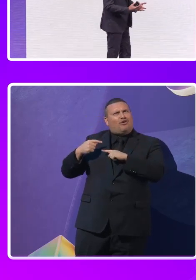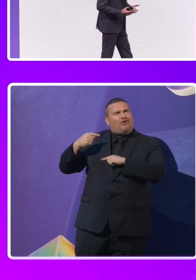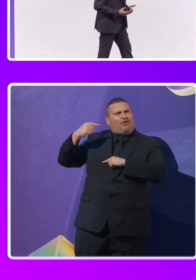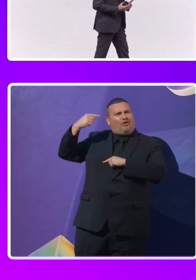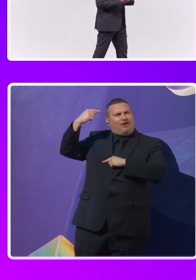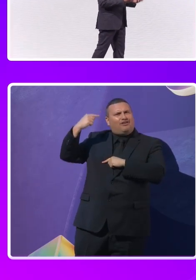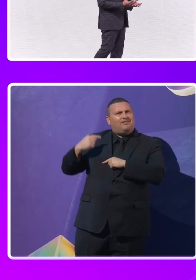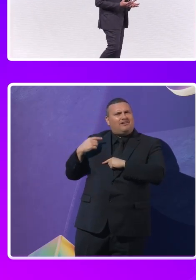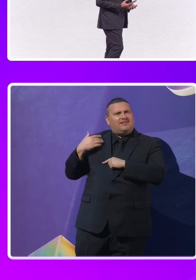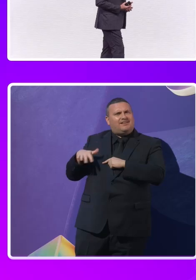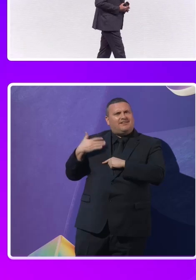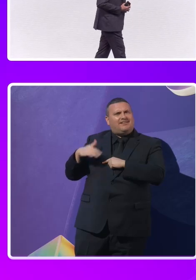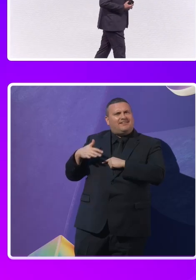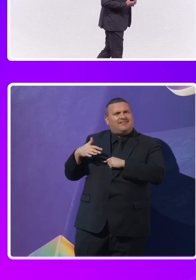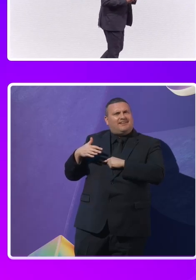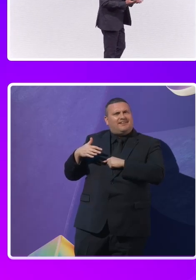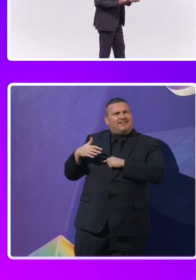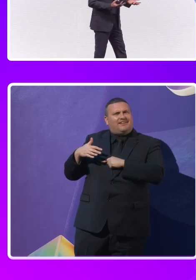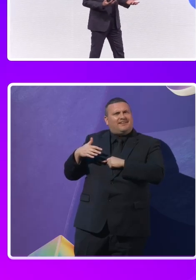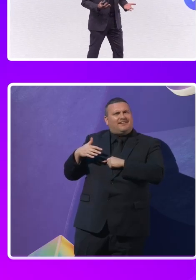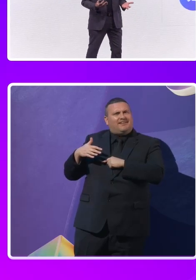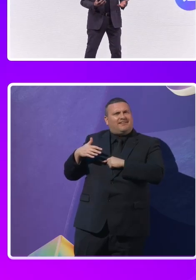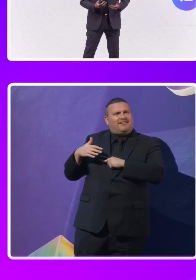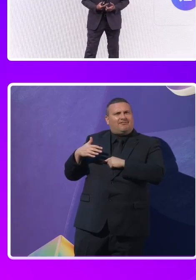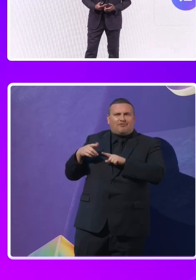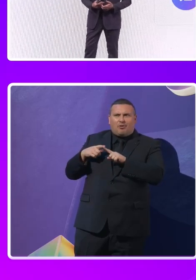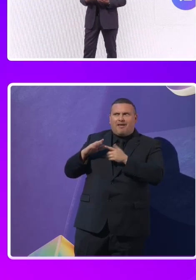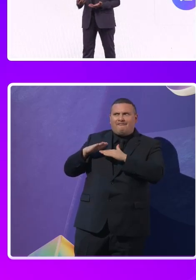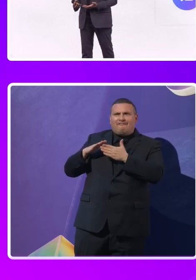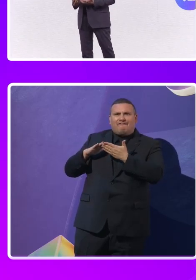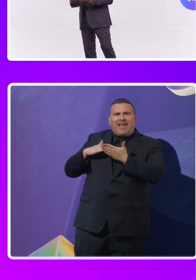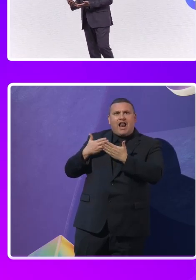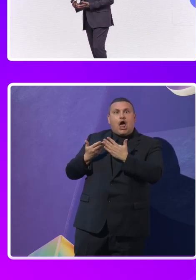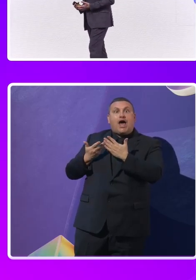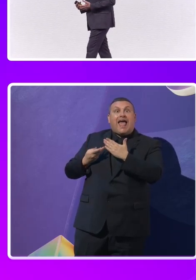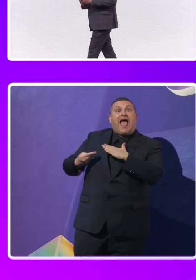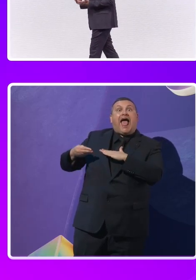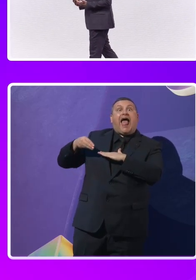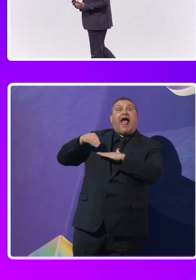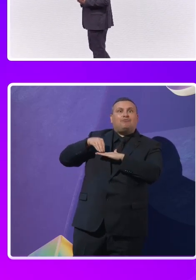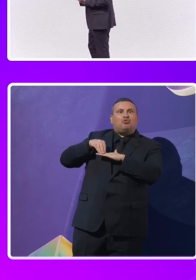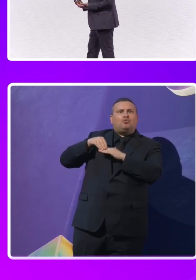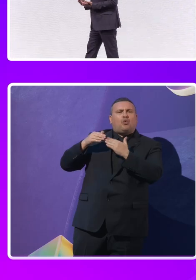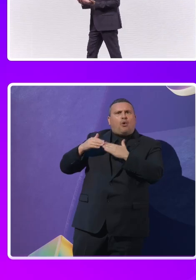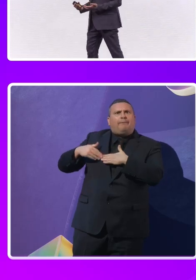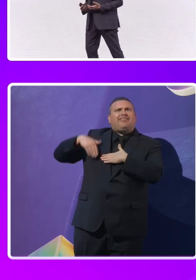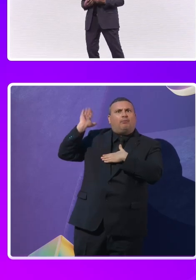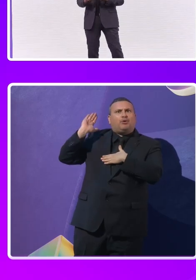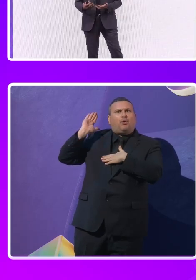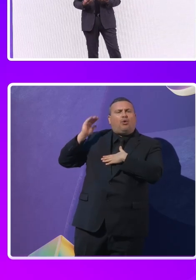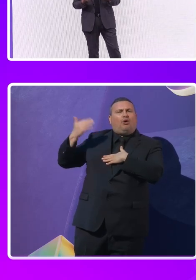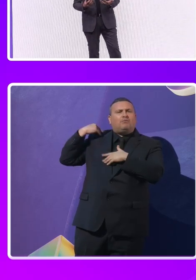nelle attività nei Task a più alto valore aggiunto meno meno ripetitivi e quindi sono più soddisfatto